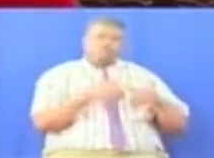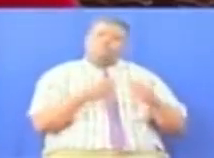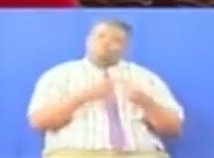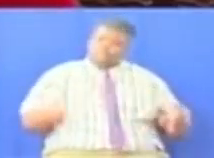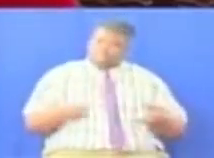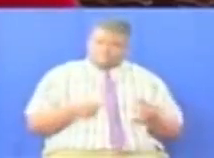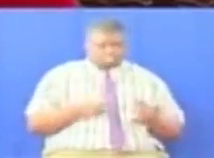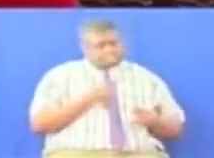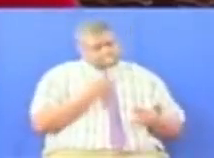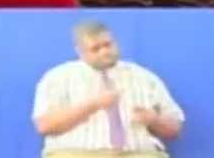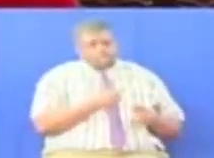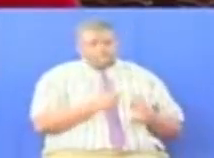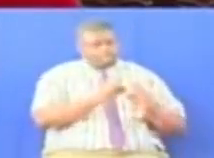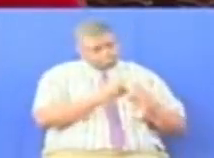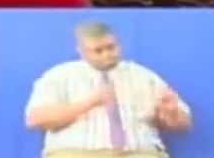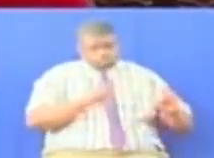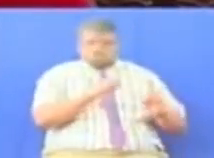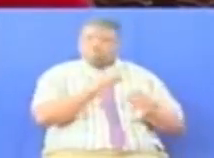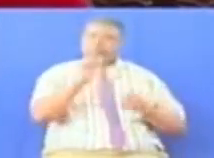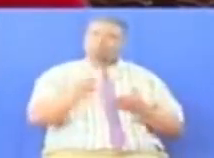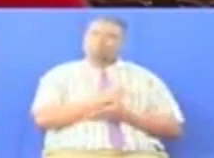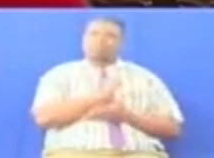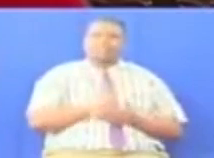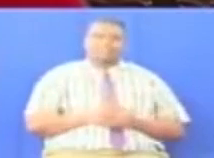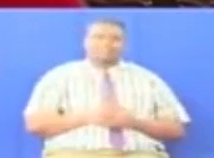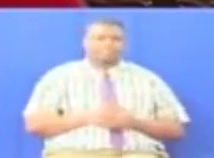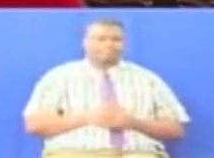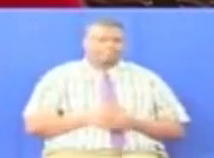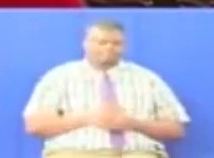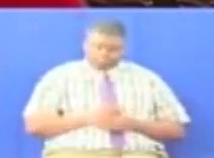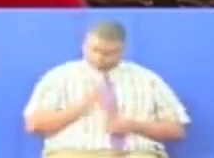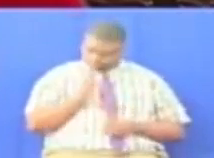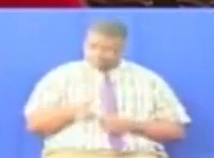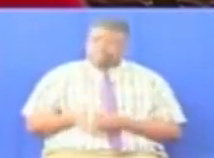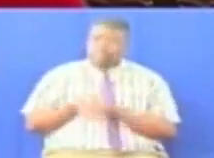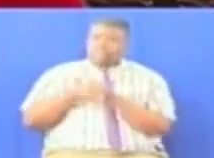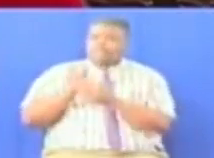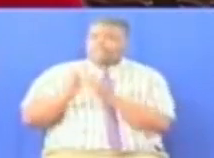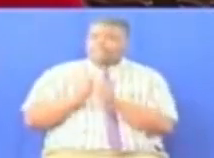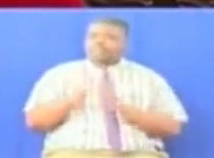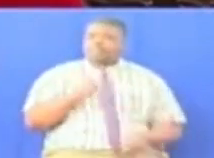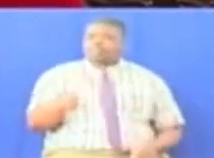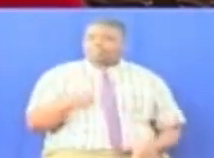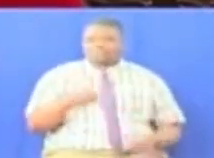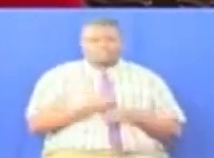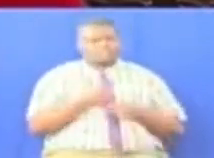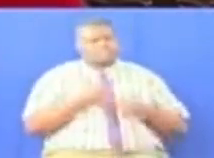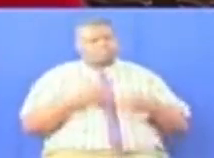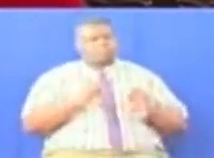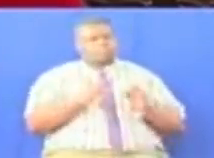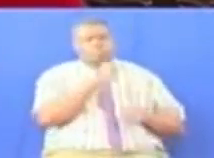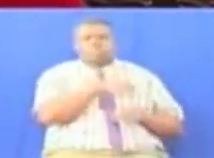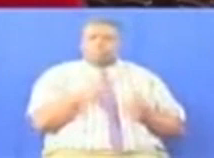kwamba kifungu hicho kifutwe. Mheshimiwa Naibu Spika, kiujumla marekebisho haya yanapoka uhuru wa wananchi kufungua